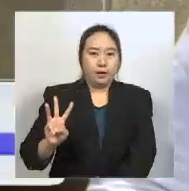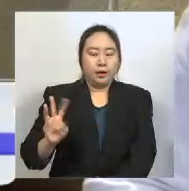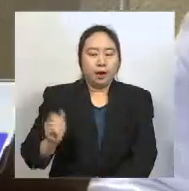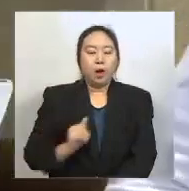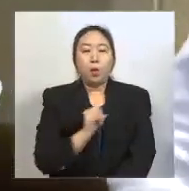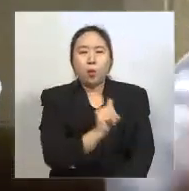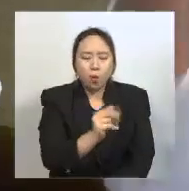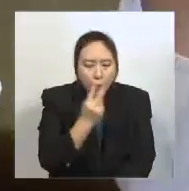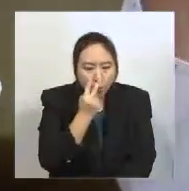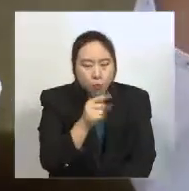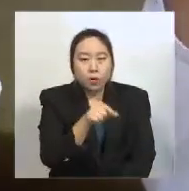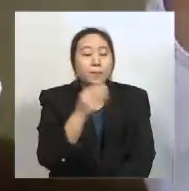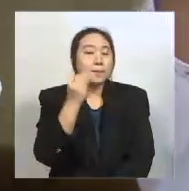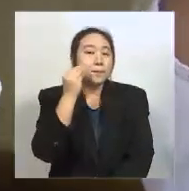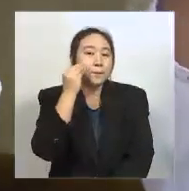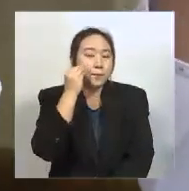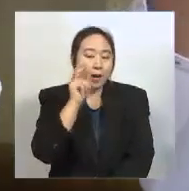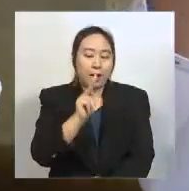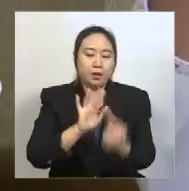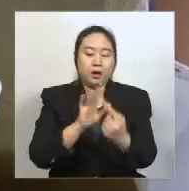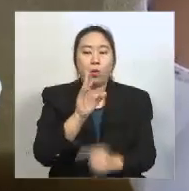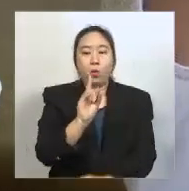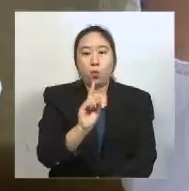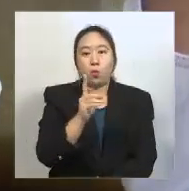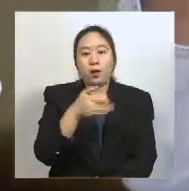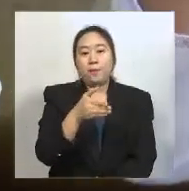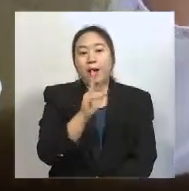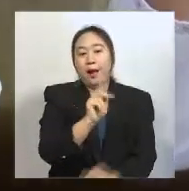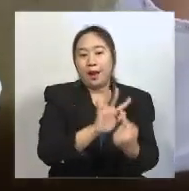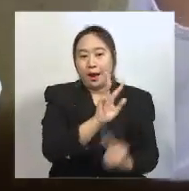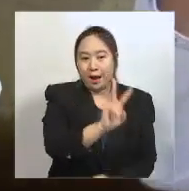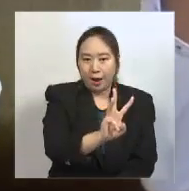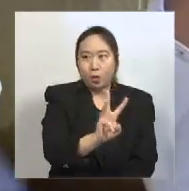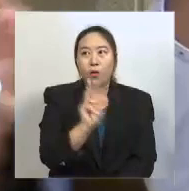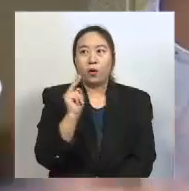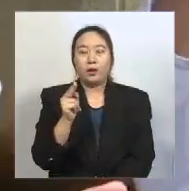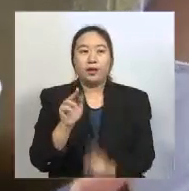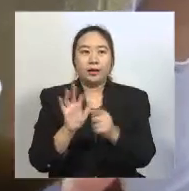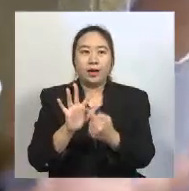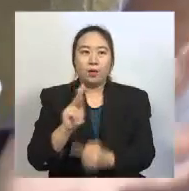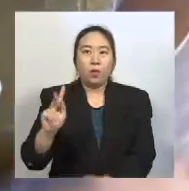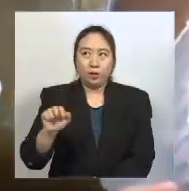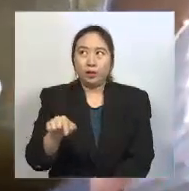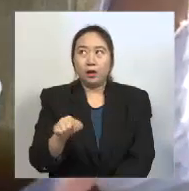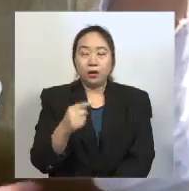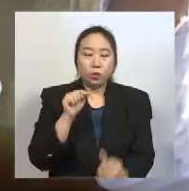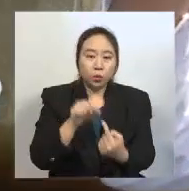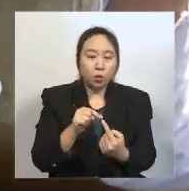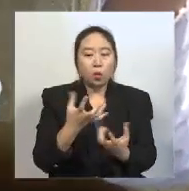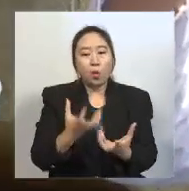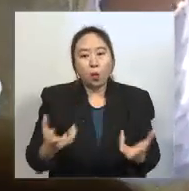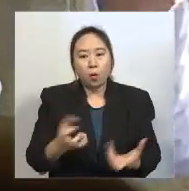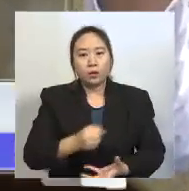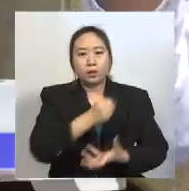พื้นที่ที่บ้านกุดปลาขาวแล้วก็บ้านท่ากกเสียวนะคะในการที่จะลงมาพื้นที่ในการมอบถุงยางชีพ